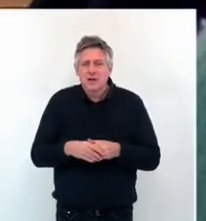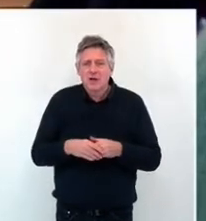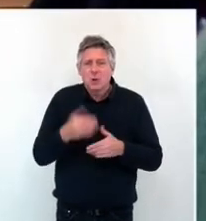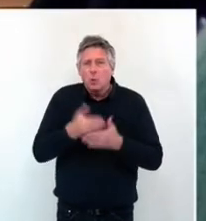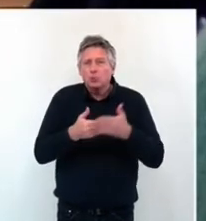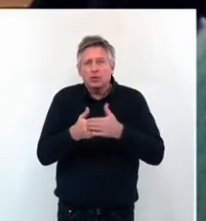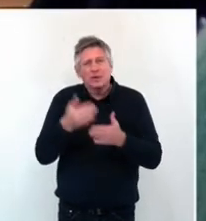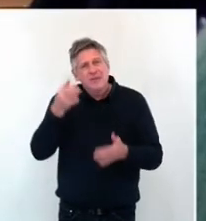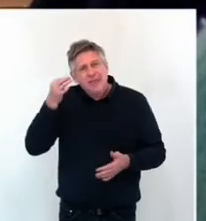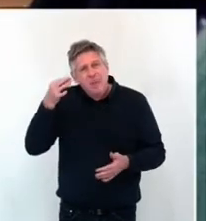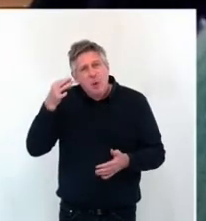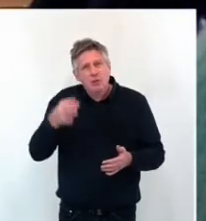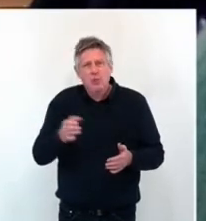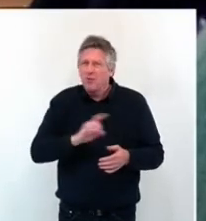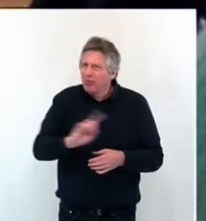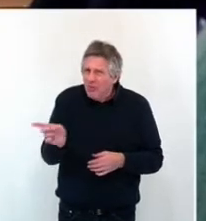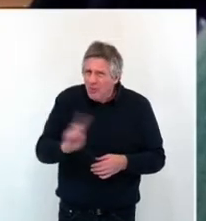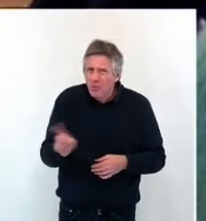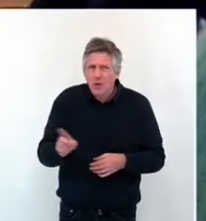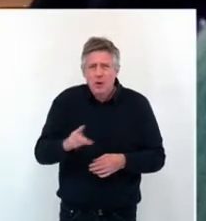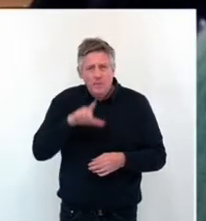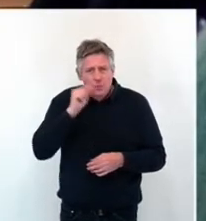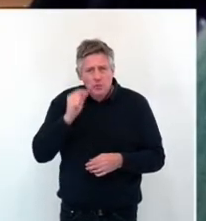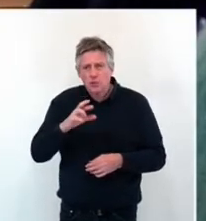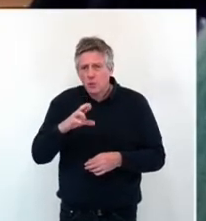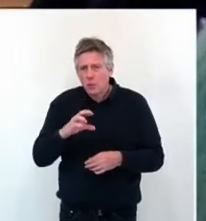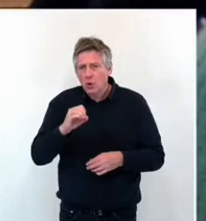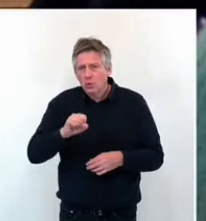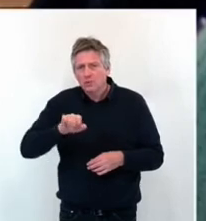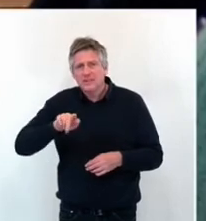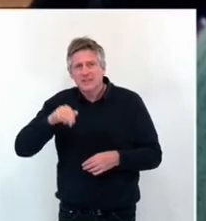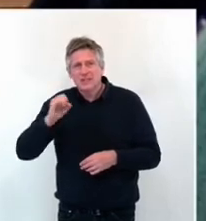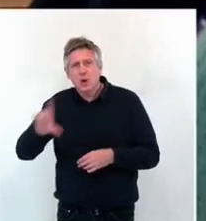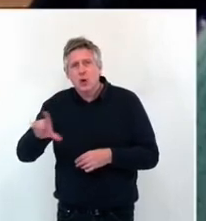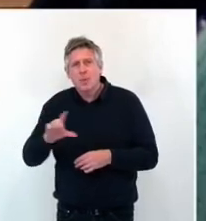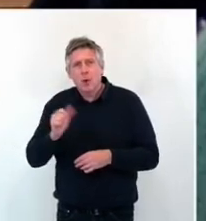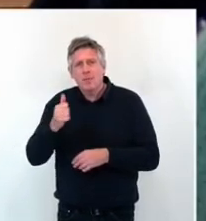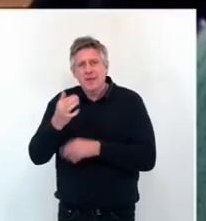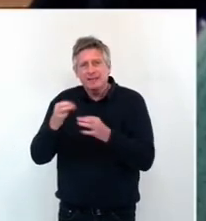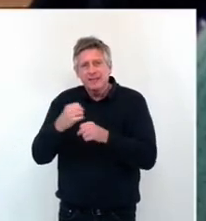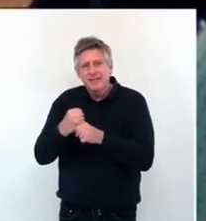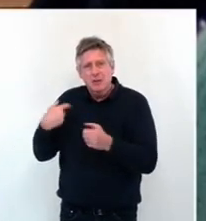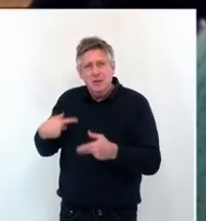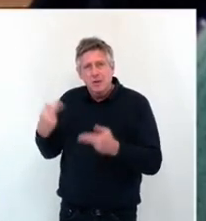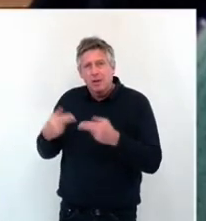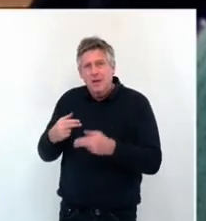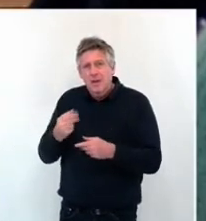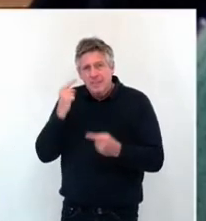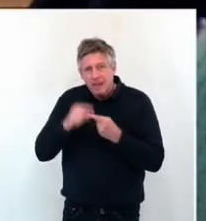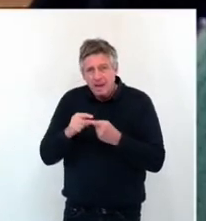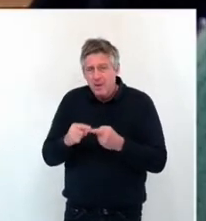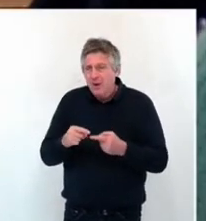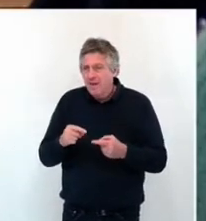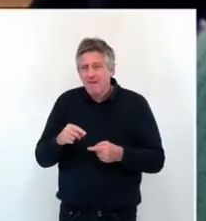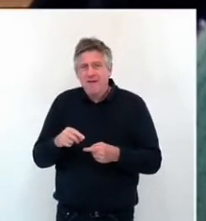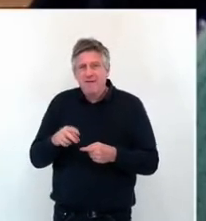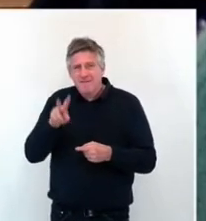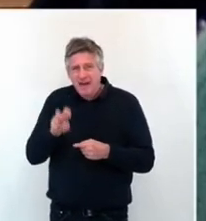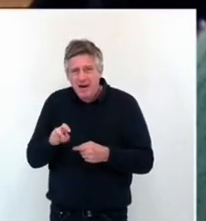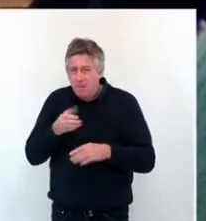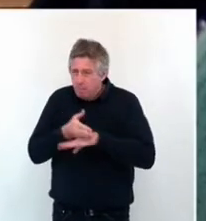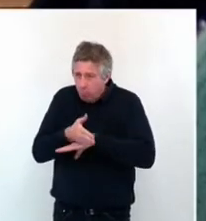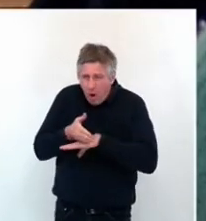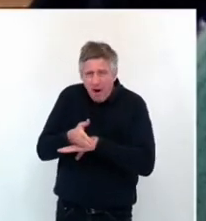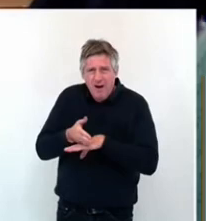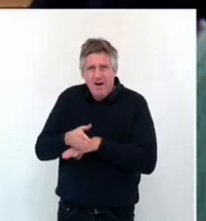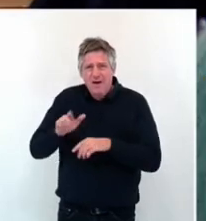Là encore, Clément Rossignol. Dans la première décennie, il y a eu des points saillants en matière environnementale, l'utilisation du bois, pas une